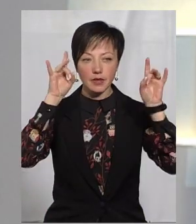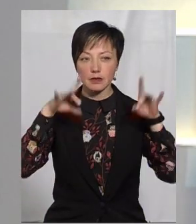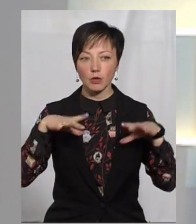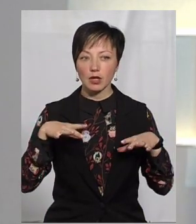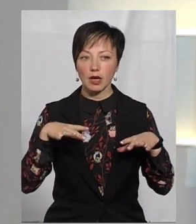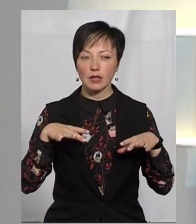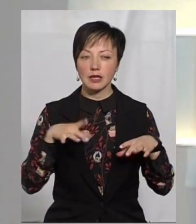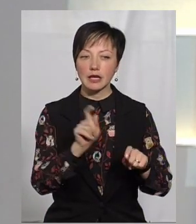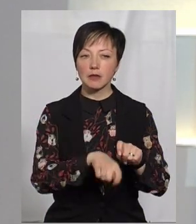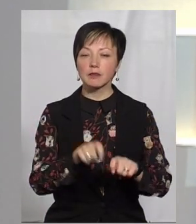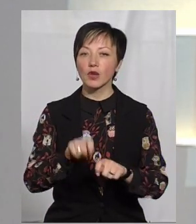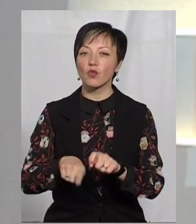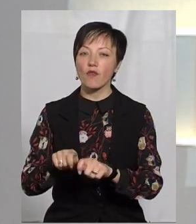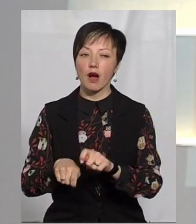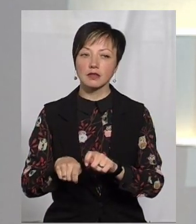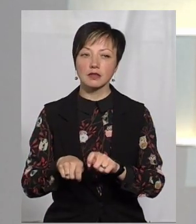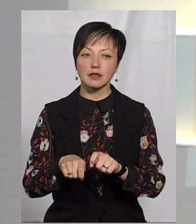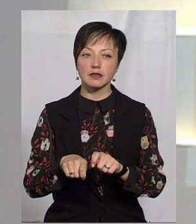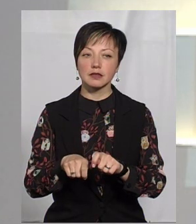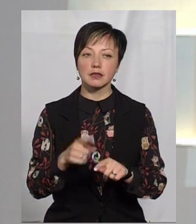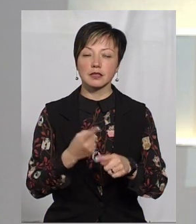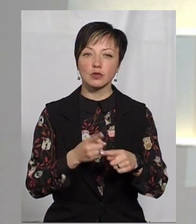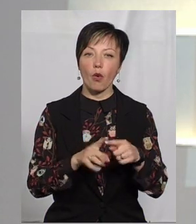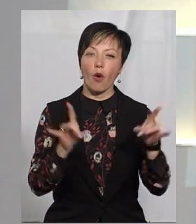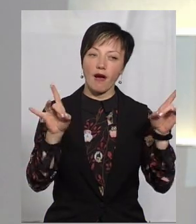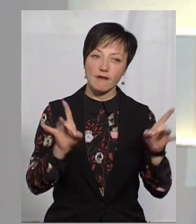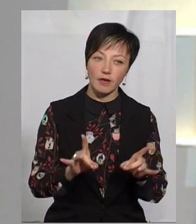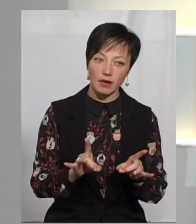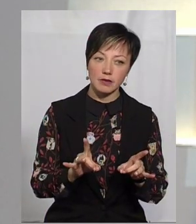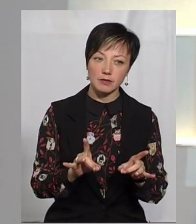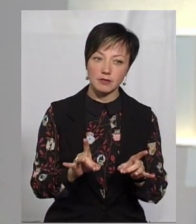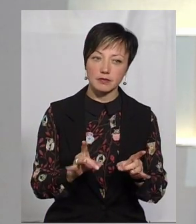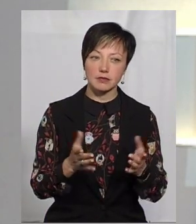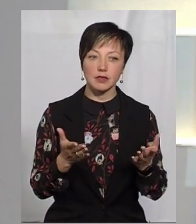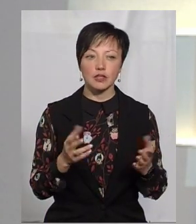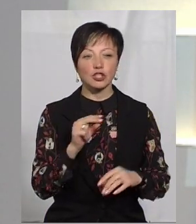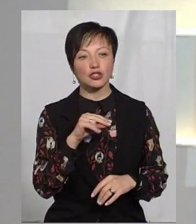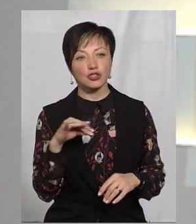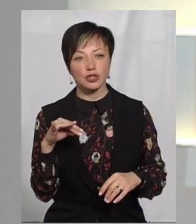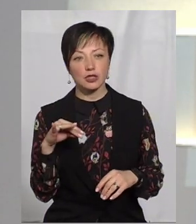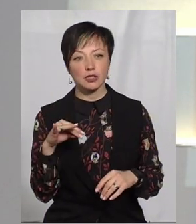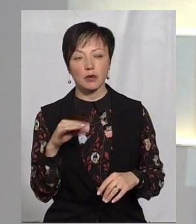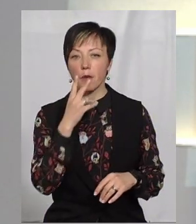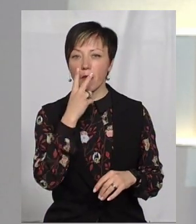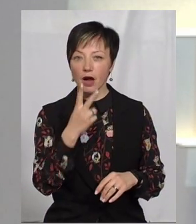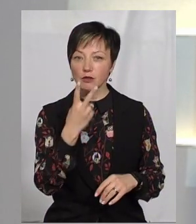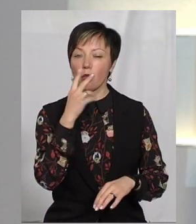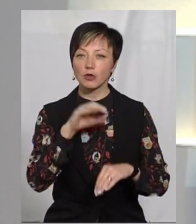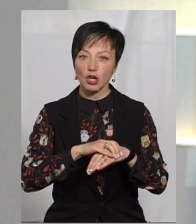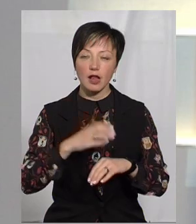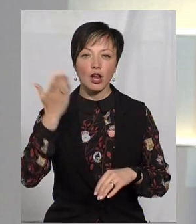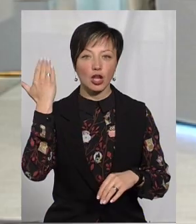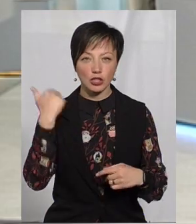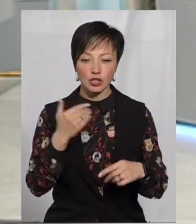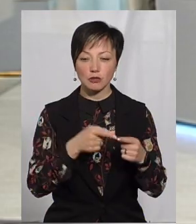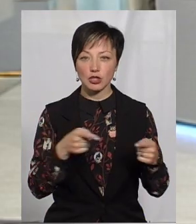спонтанне інспектування от цього кафе, ну, чи бачили, чи помічали ви